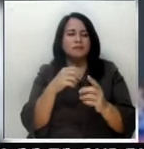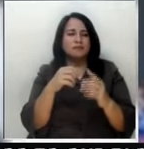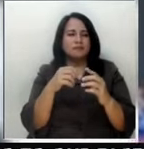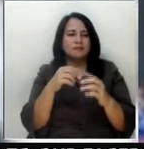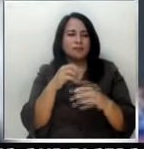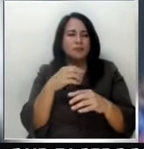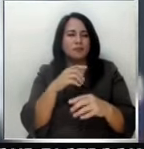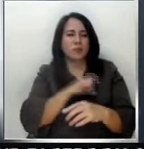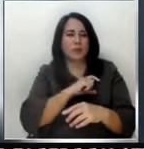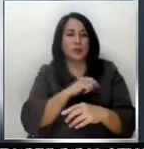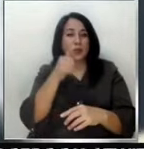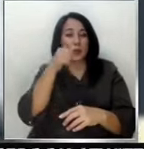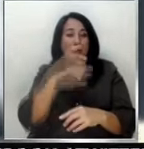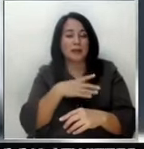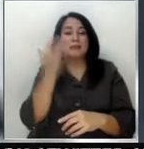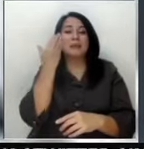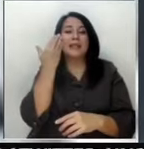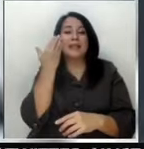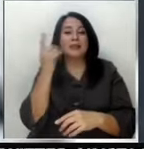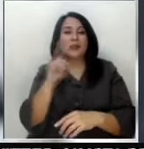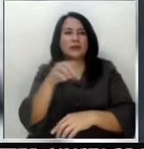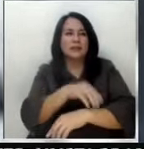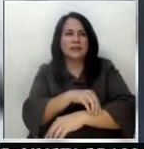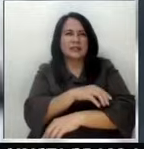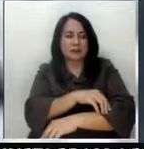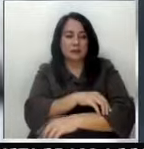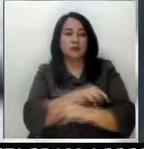isang masahista. Pinagat naman ng